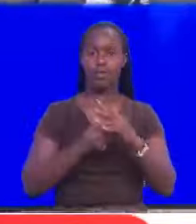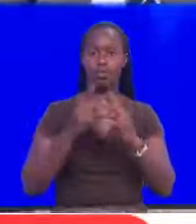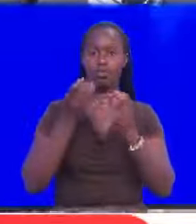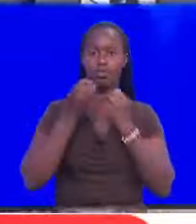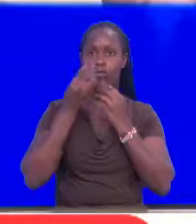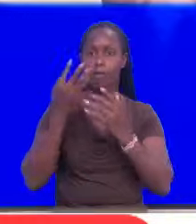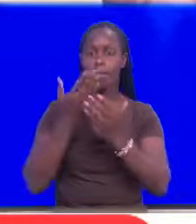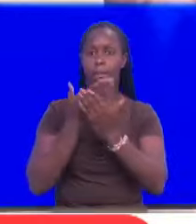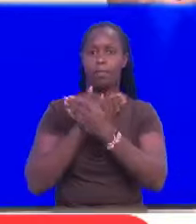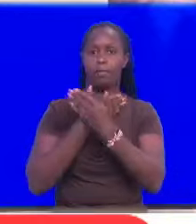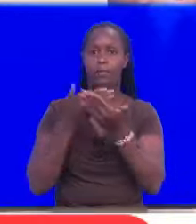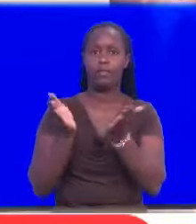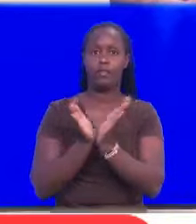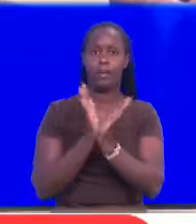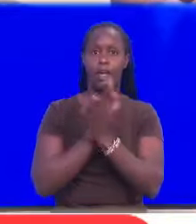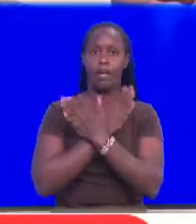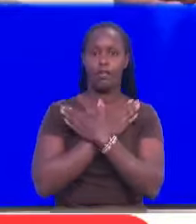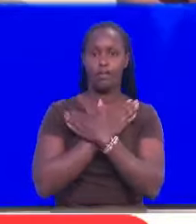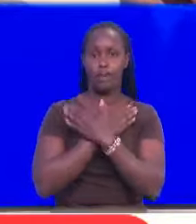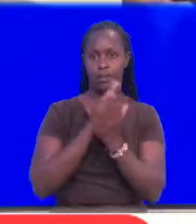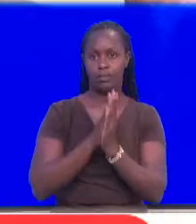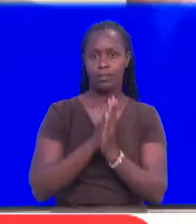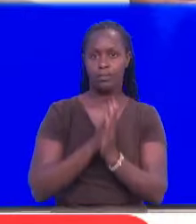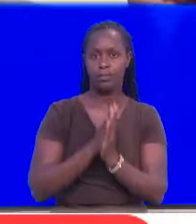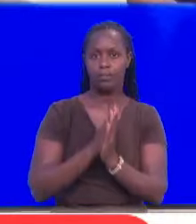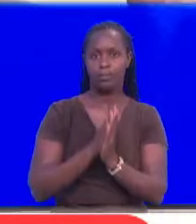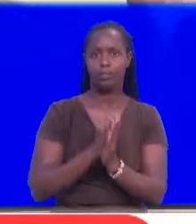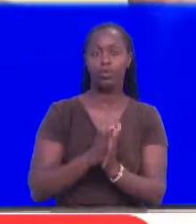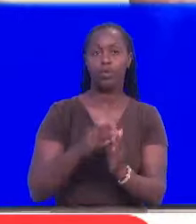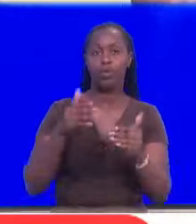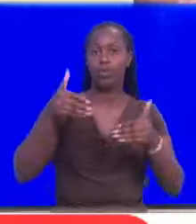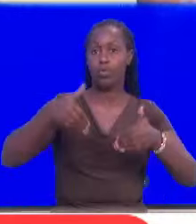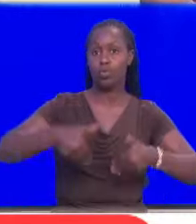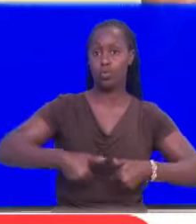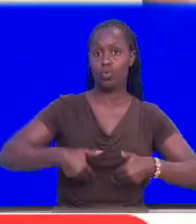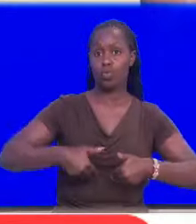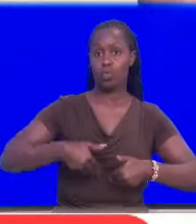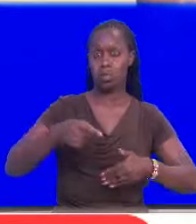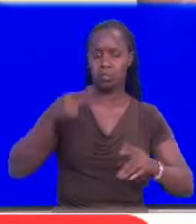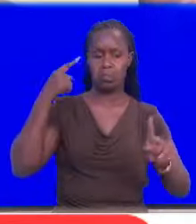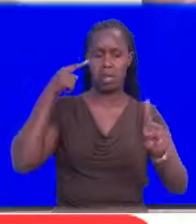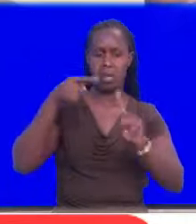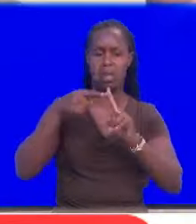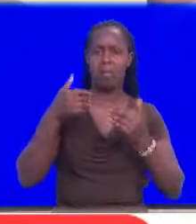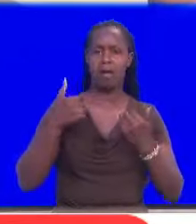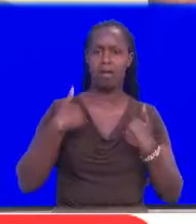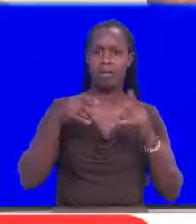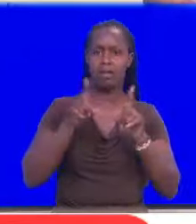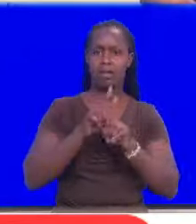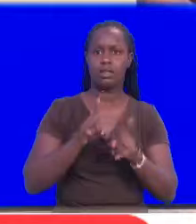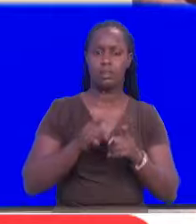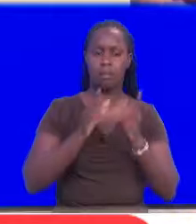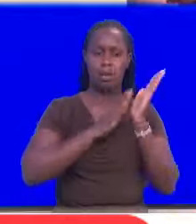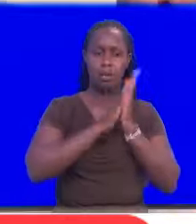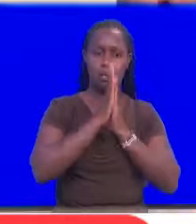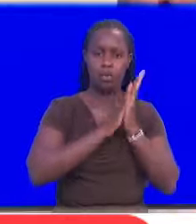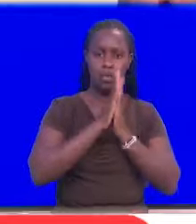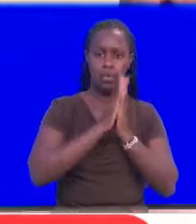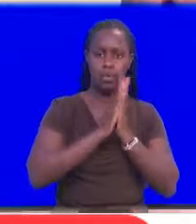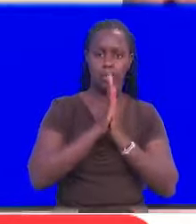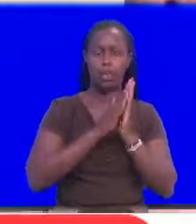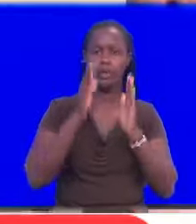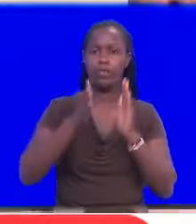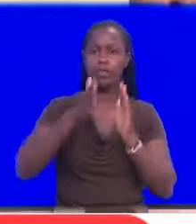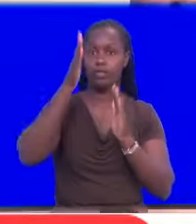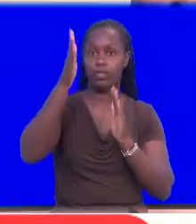na marafiki. Vijana walikuwa na nia na malengo makubwa katika maisha yao ya baadaye, hata kusaidia wale ambao ni wazazi wao.